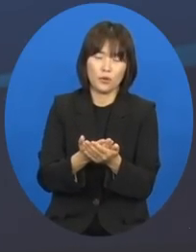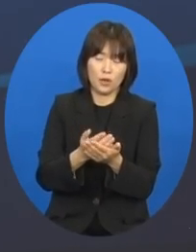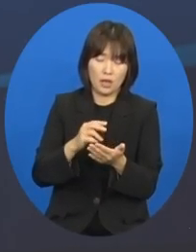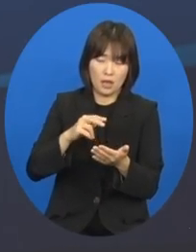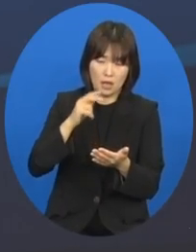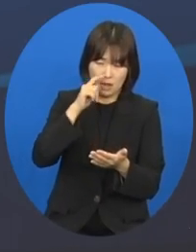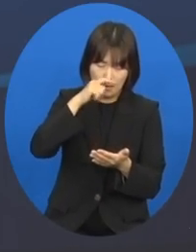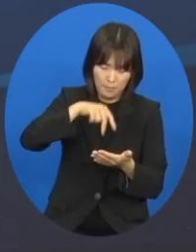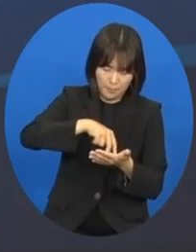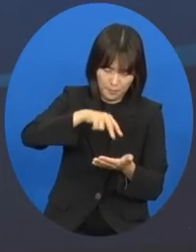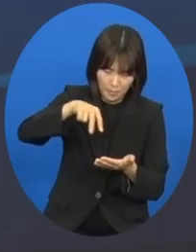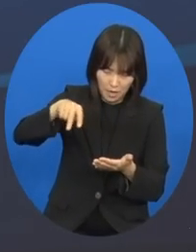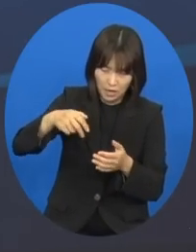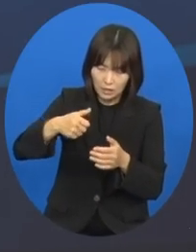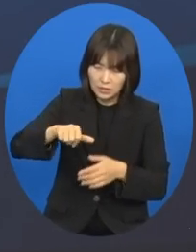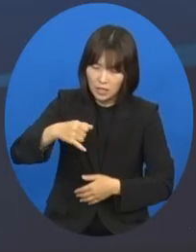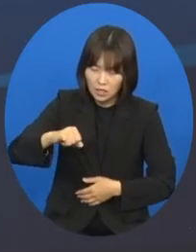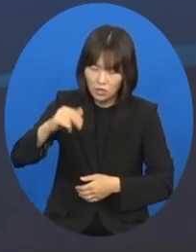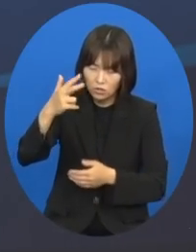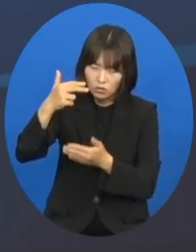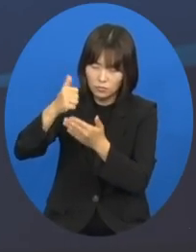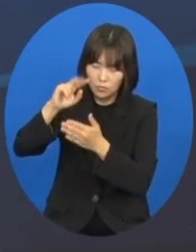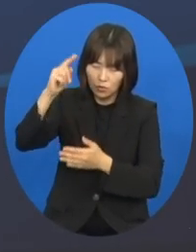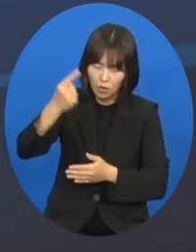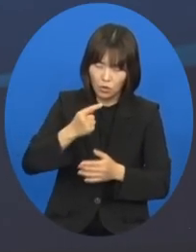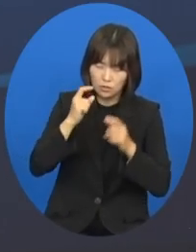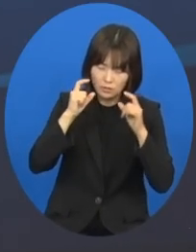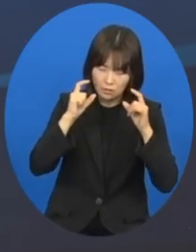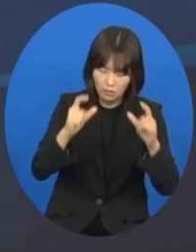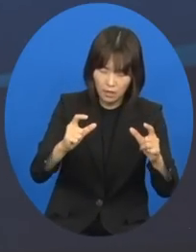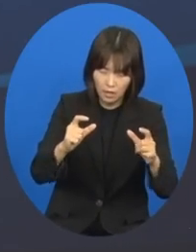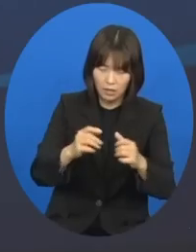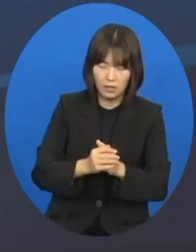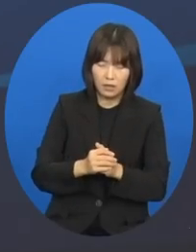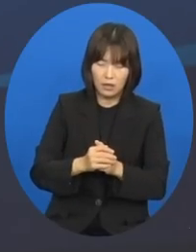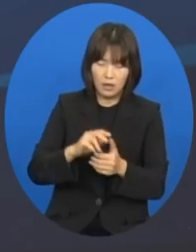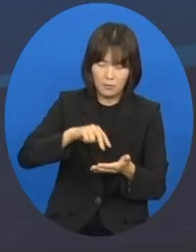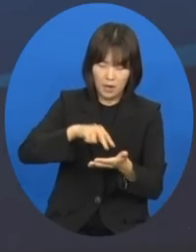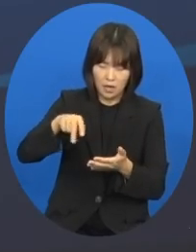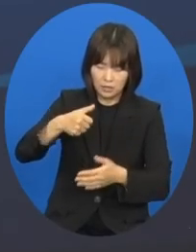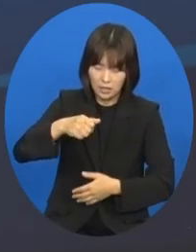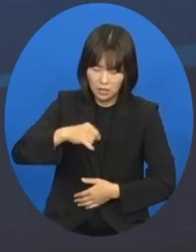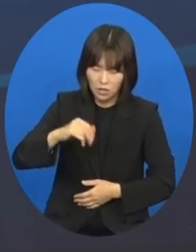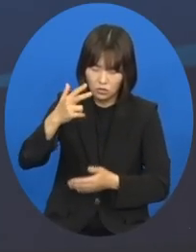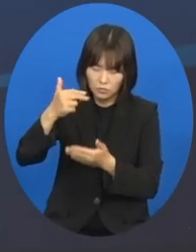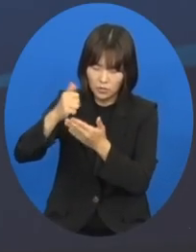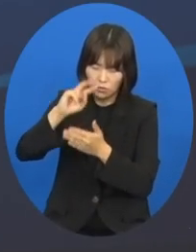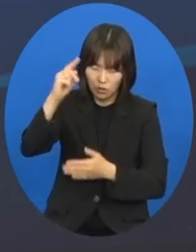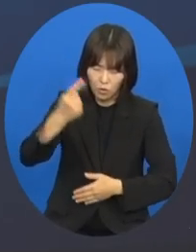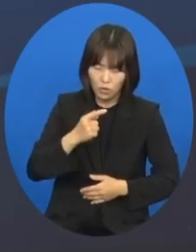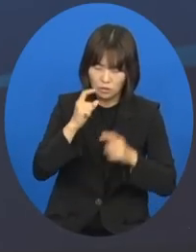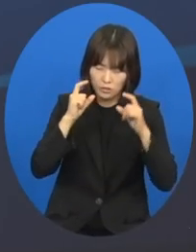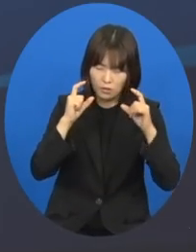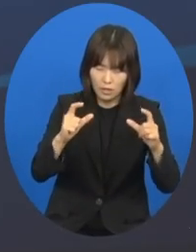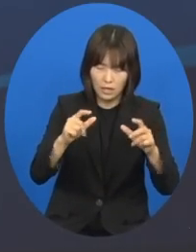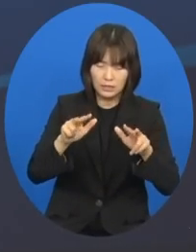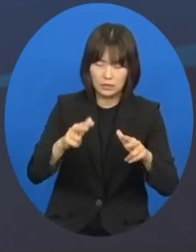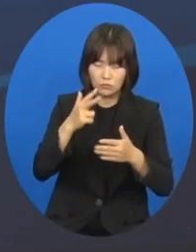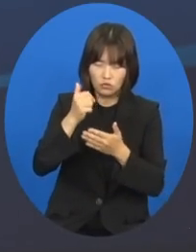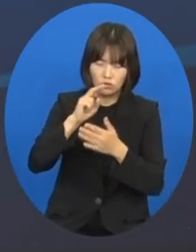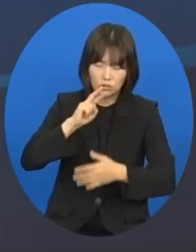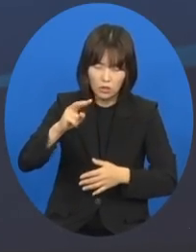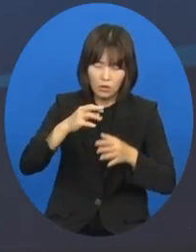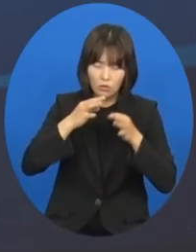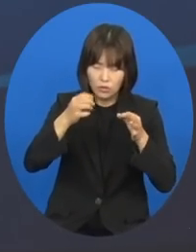방황하는 자녀들이여 주께로 돌아올지어다 방황하는 자녀들이여 주께로 돌아올지어다이 시간 주여 한번 헤치고